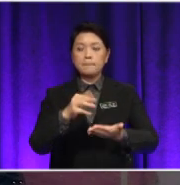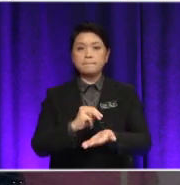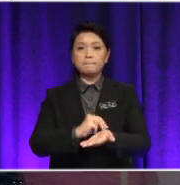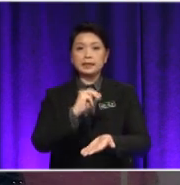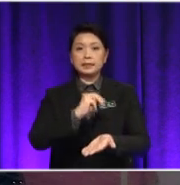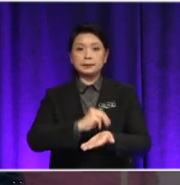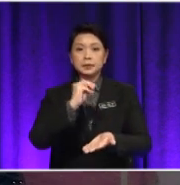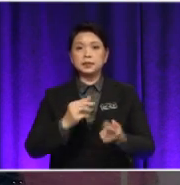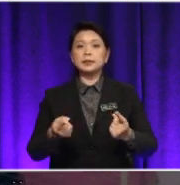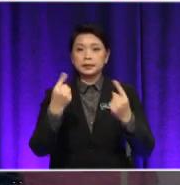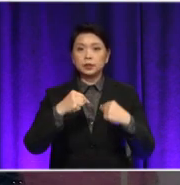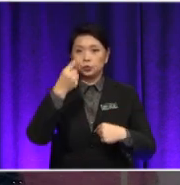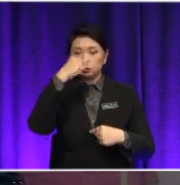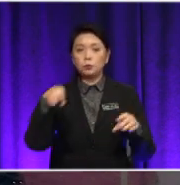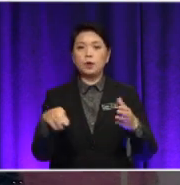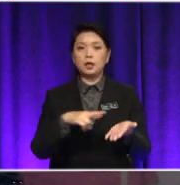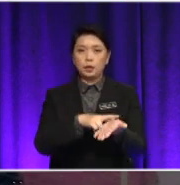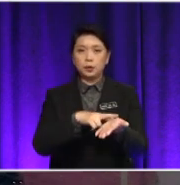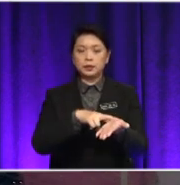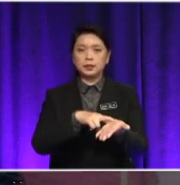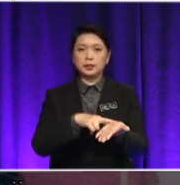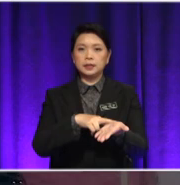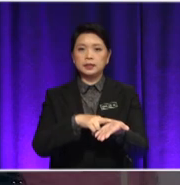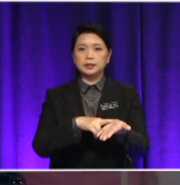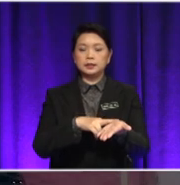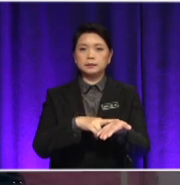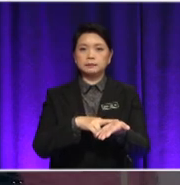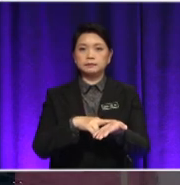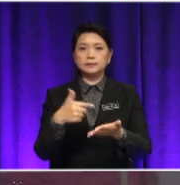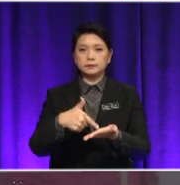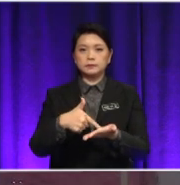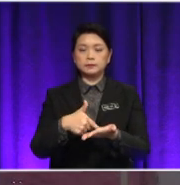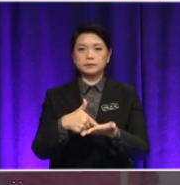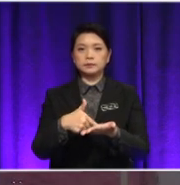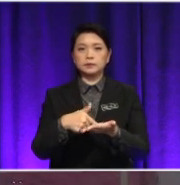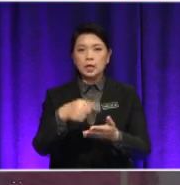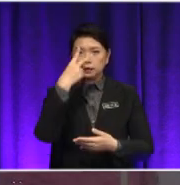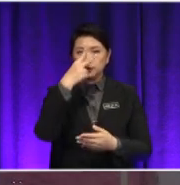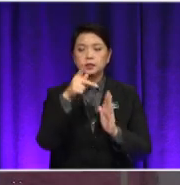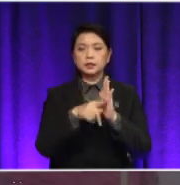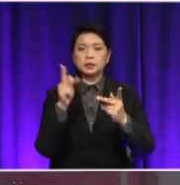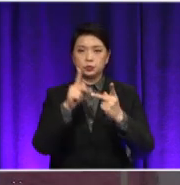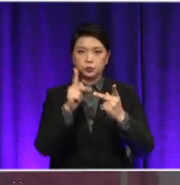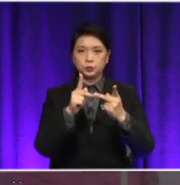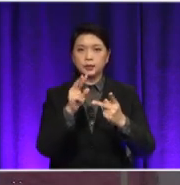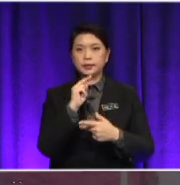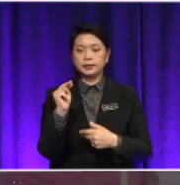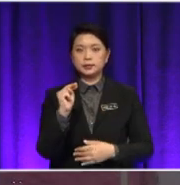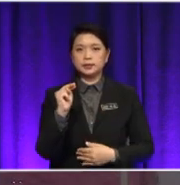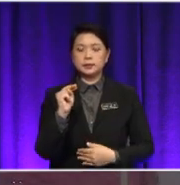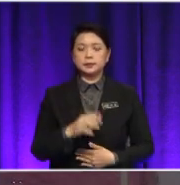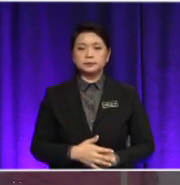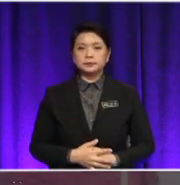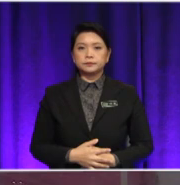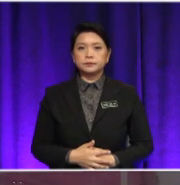lah. Dia dikira sebagai rawatan awal. Dan rawatan awal ni pun seperti mana Cikgu Intan beritahu tadi, tengok kesesuaian, sesuai atau tidak untuk memberi rawatan ini.